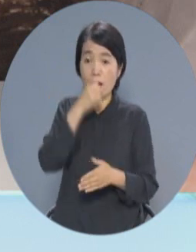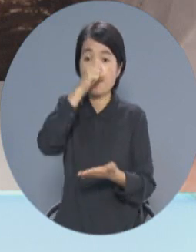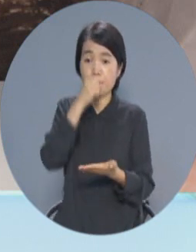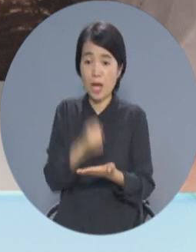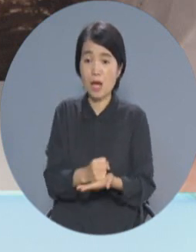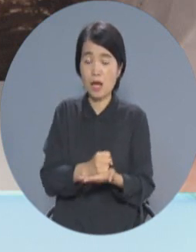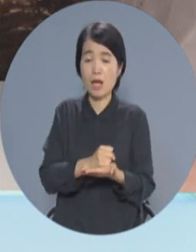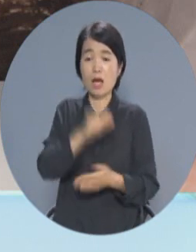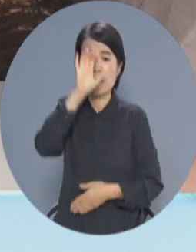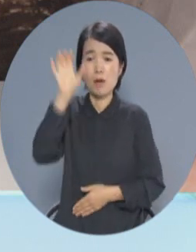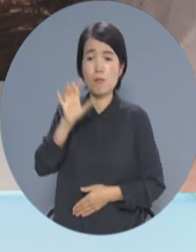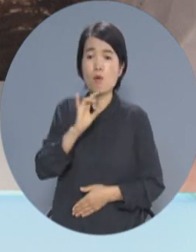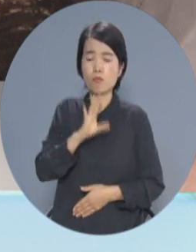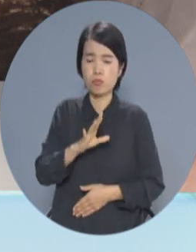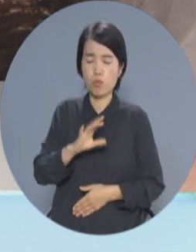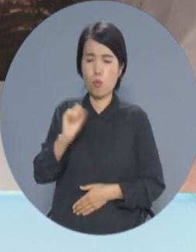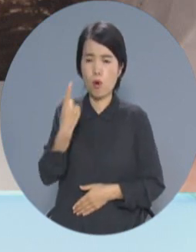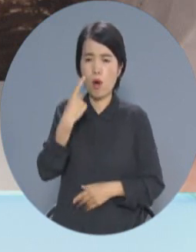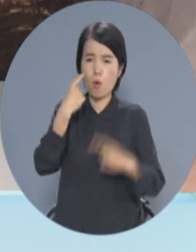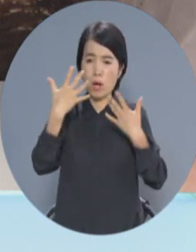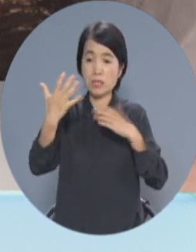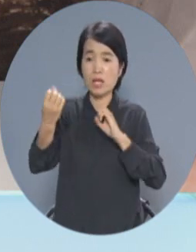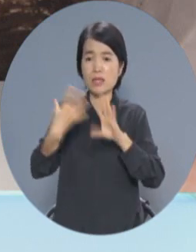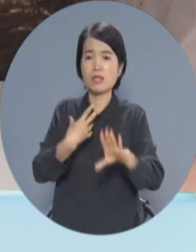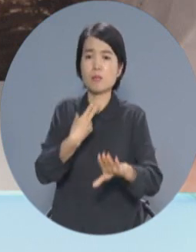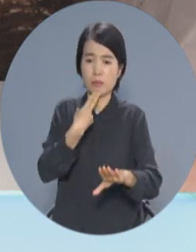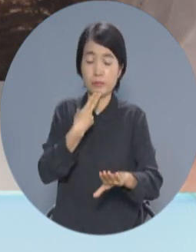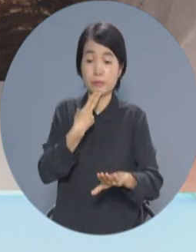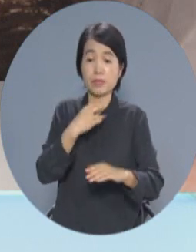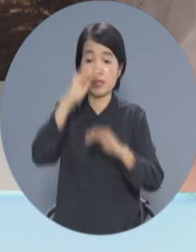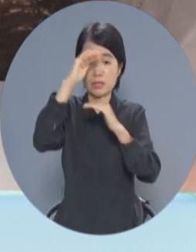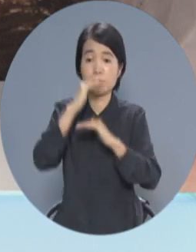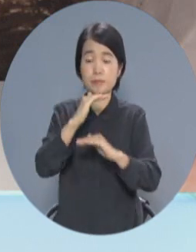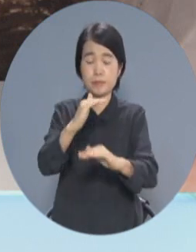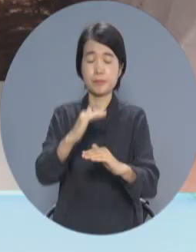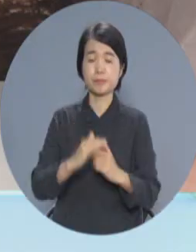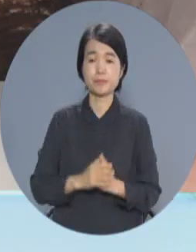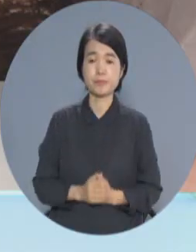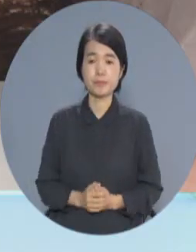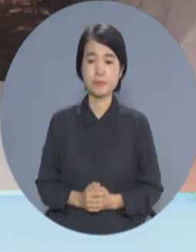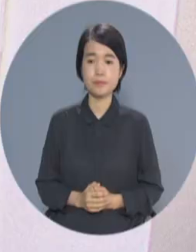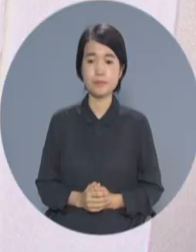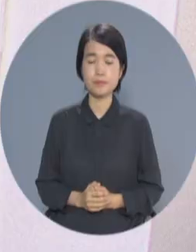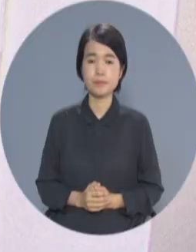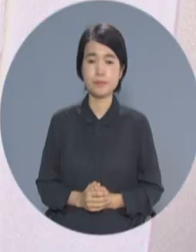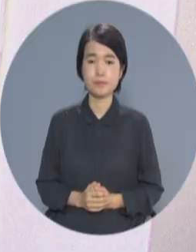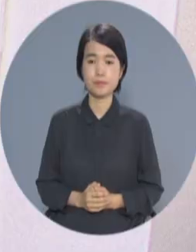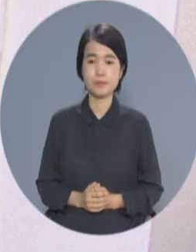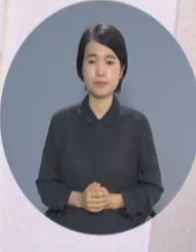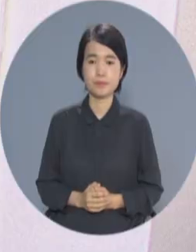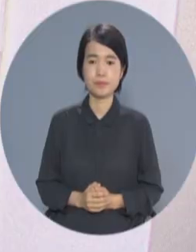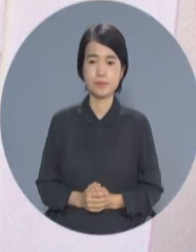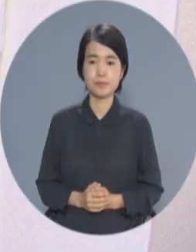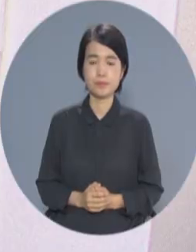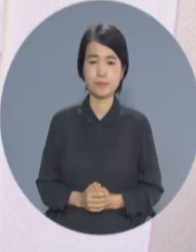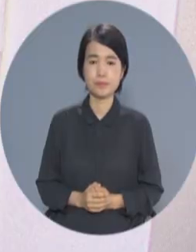뿐 원인은 무엇인지 명확한 답변을 내놓지 못하고 있습니다. 김단비 기자입니다.